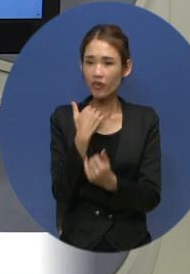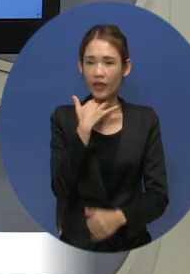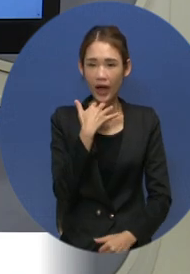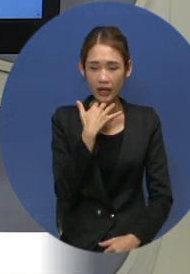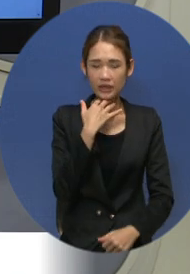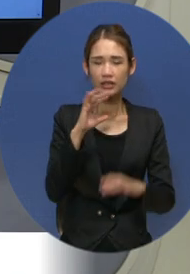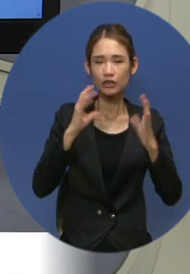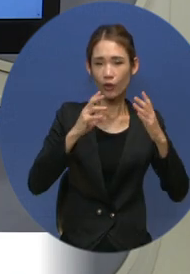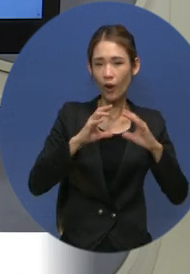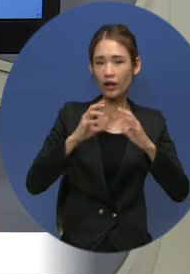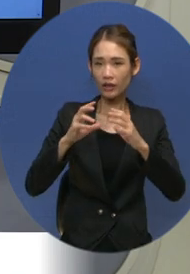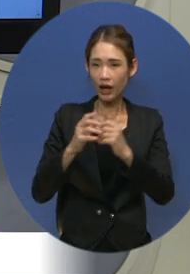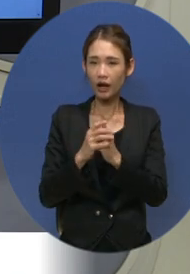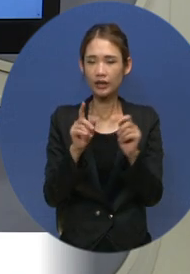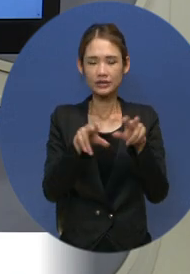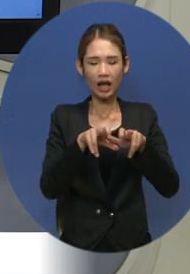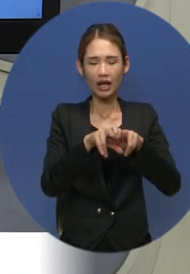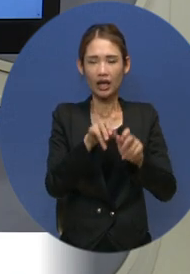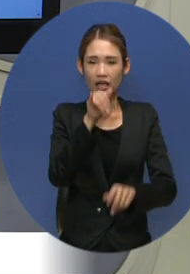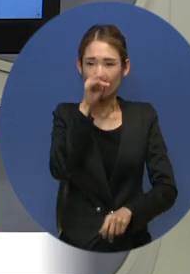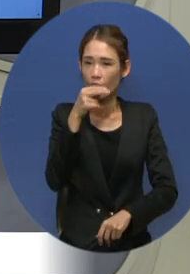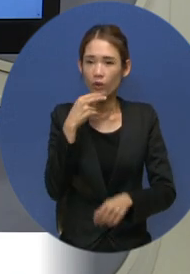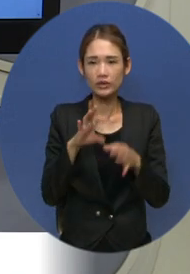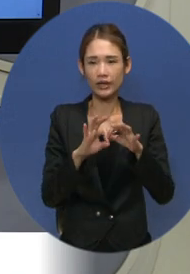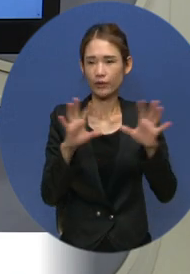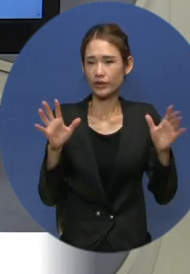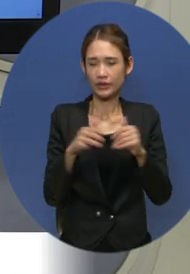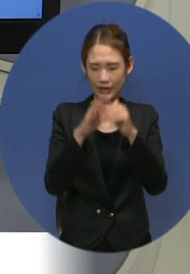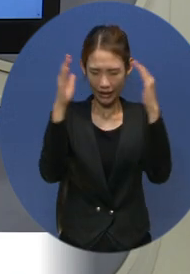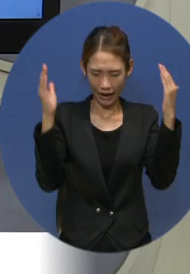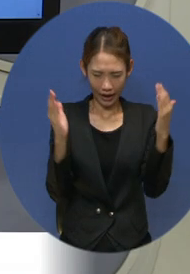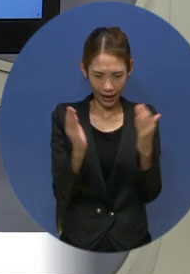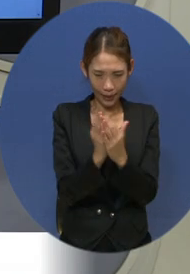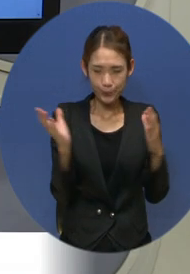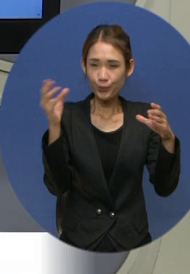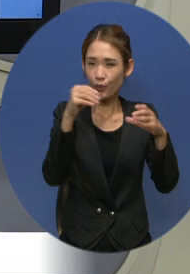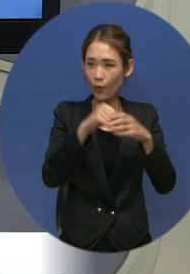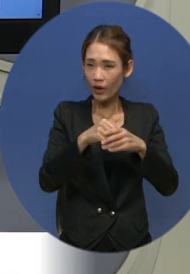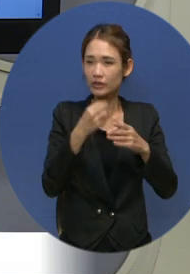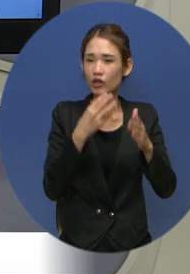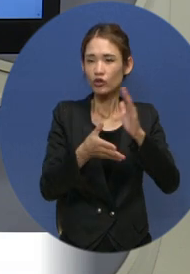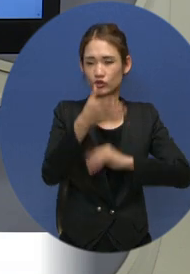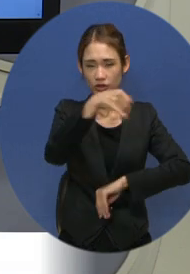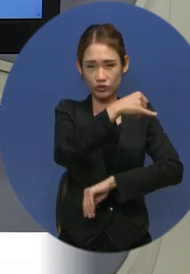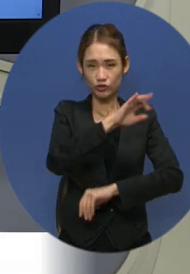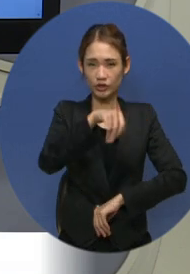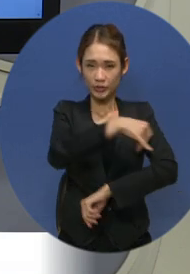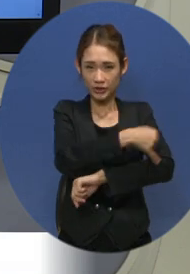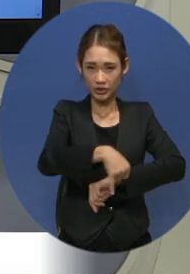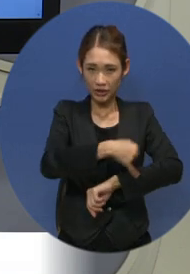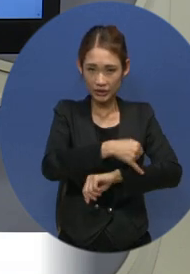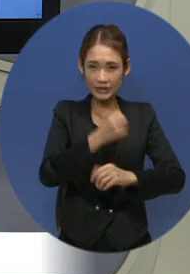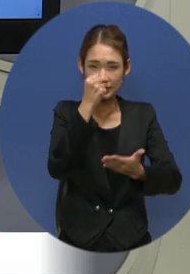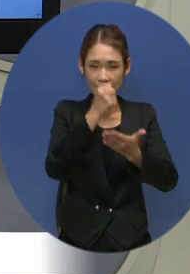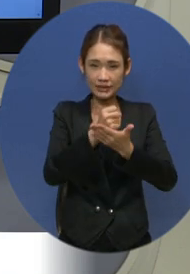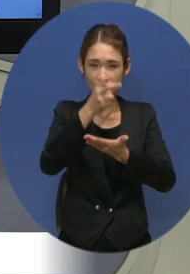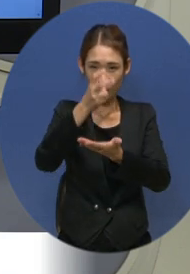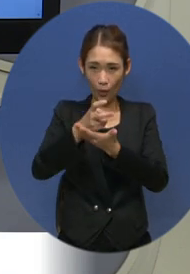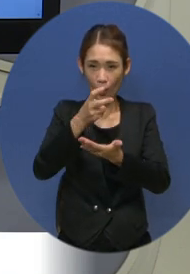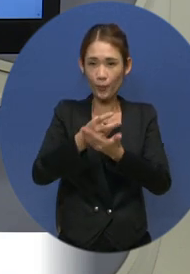장애 유무 관계없이 모든 대상을 아우르는 서울시 유니버설 디자인 인증제 를